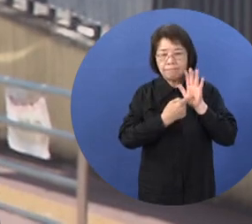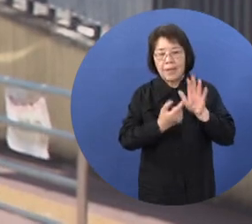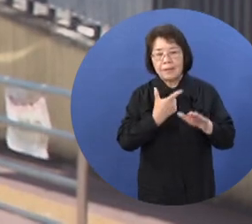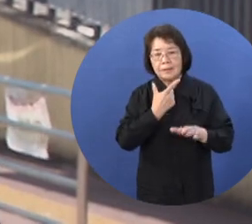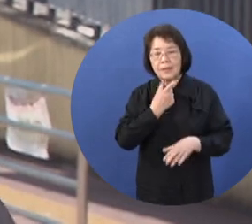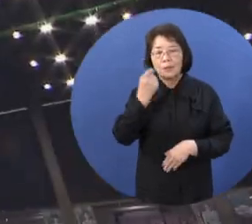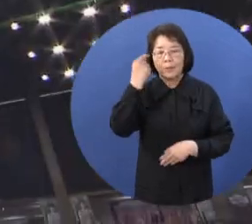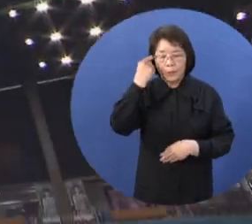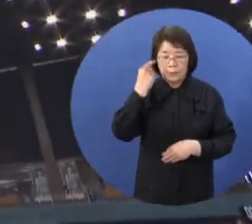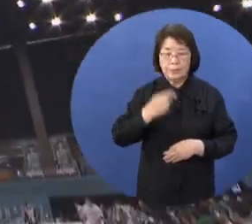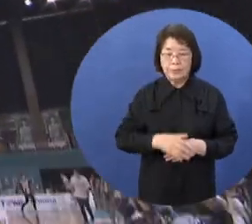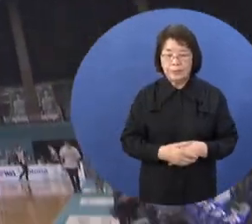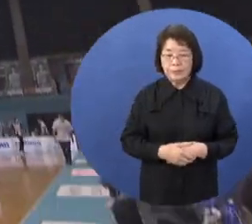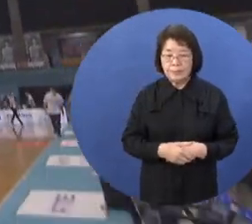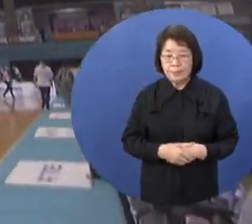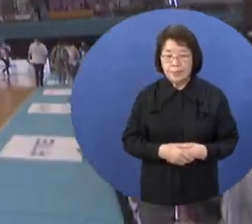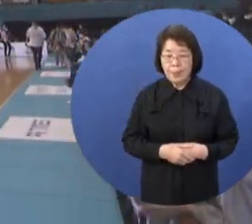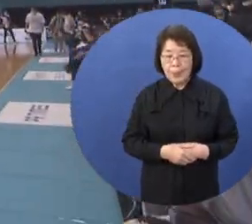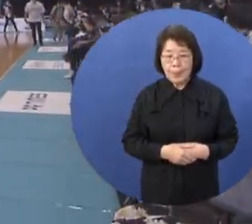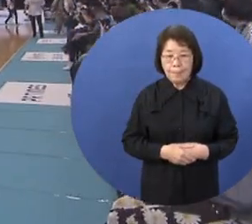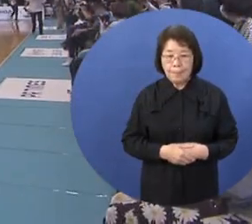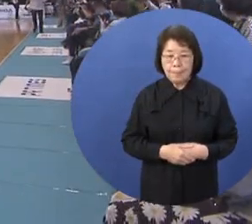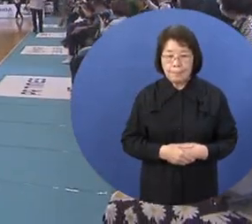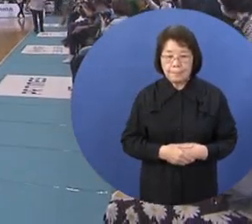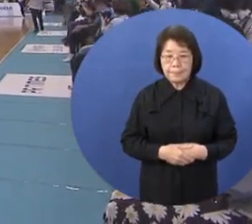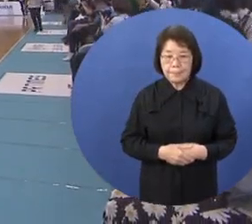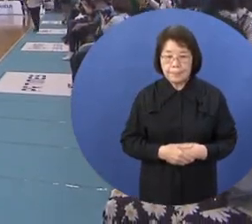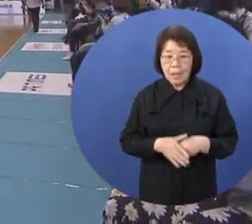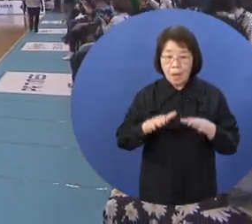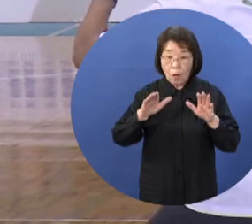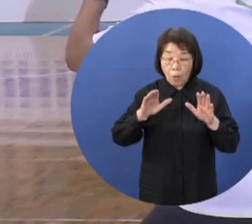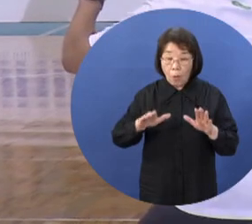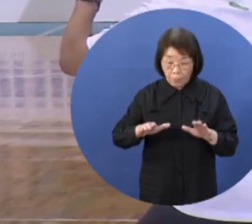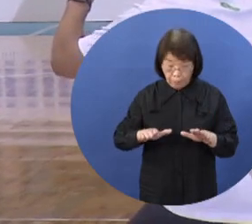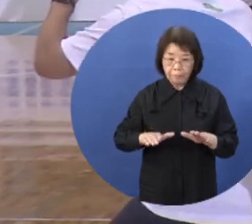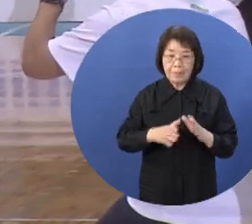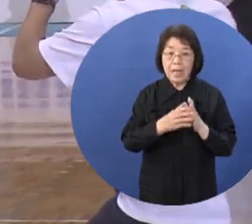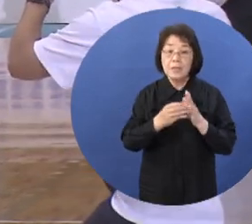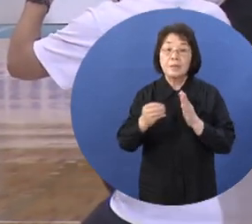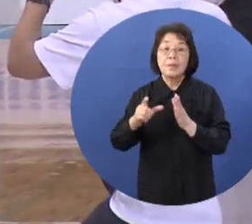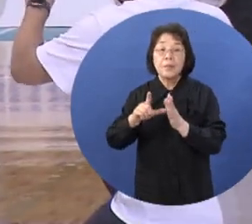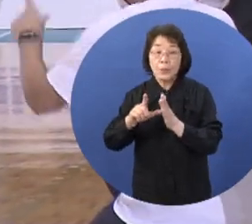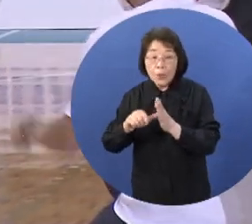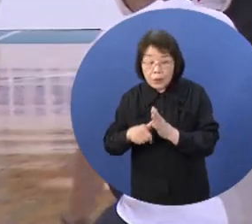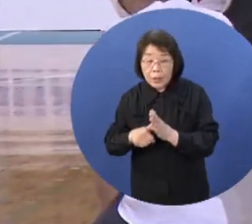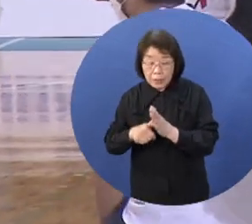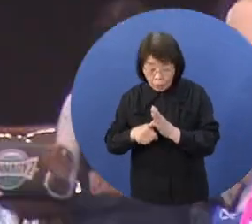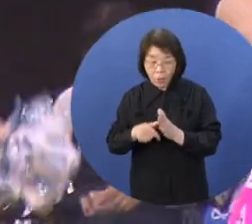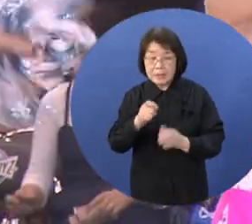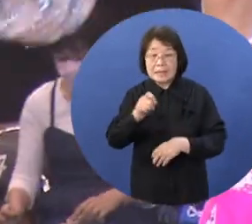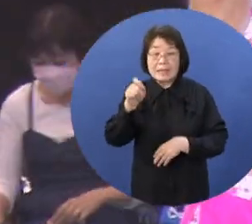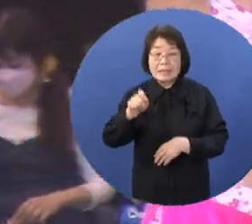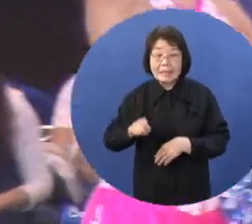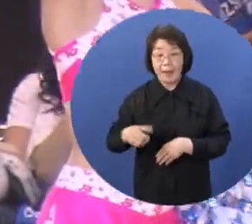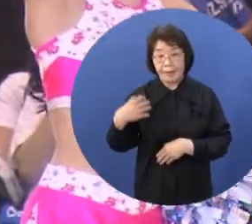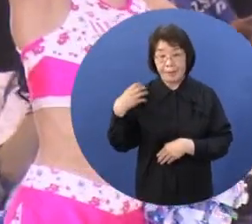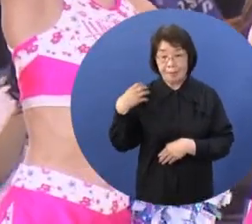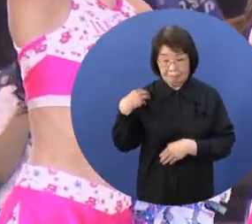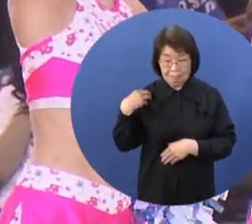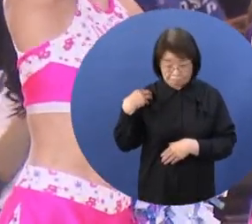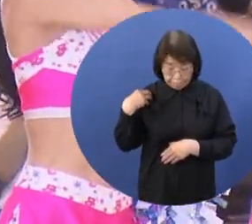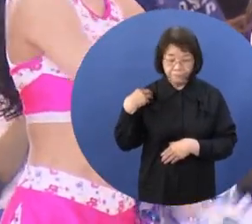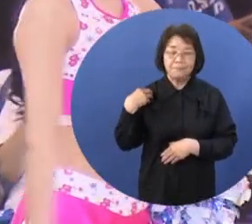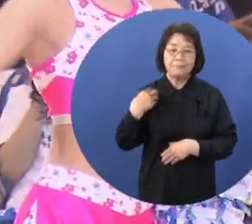。 そしてこのエキシビションマッチには大阪ダイムのアドバイザーをしている我らが田村さ